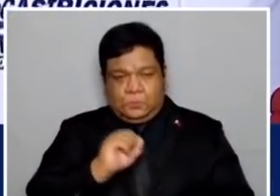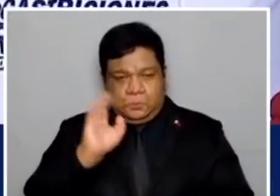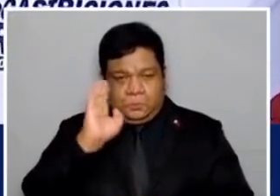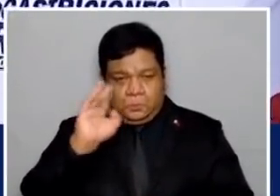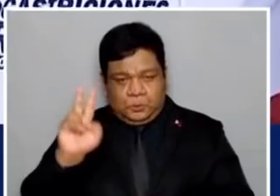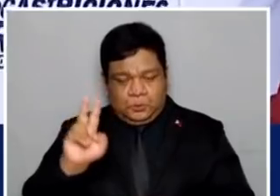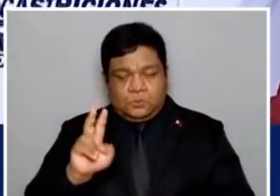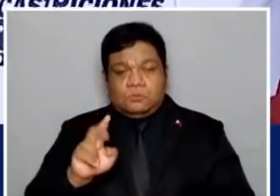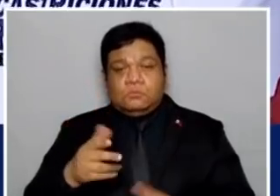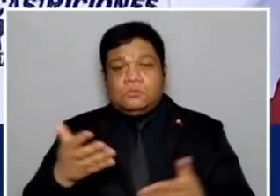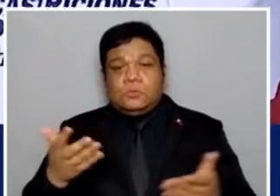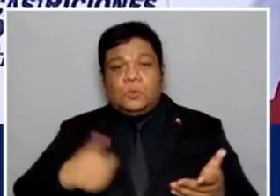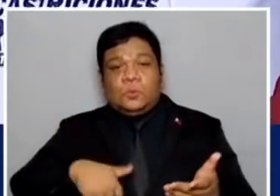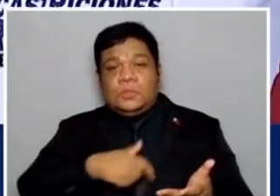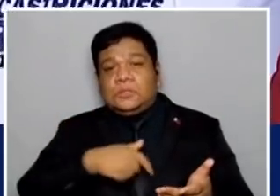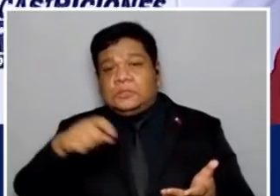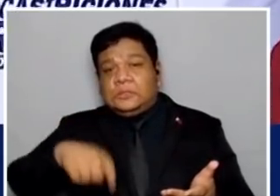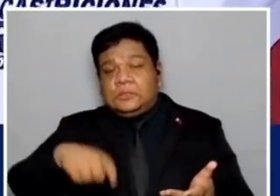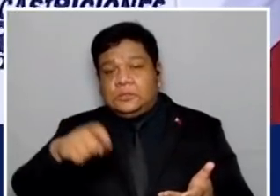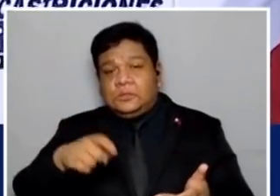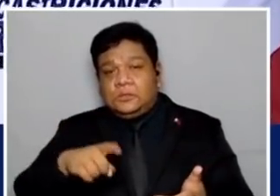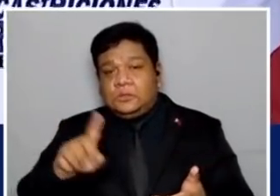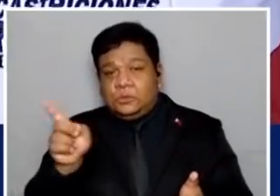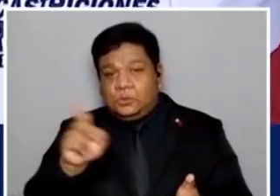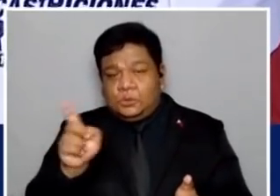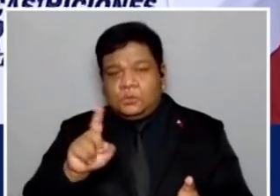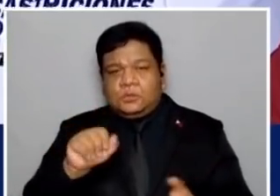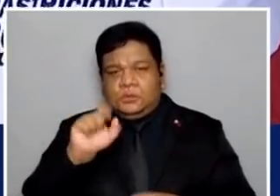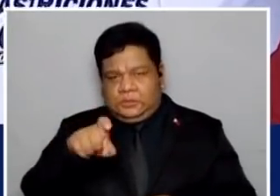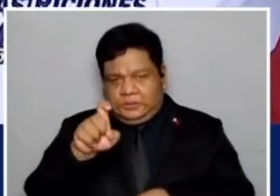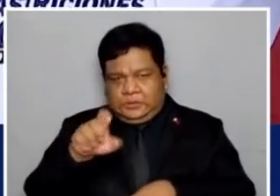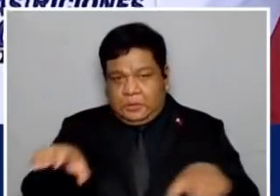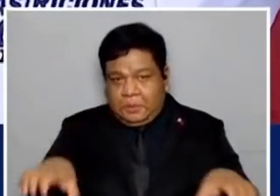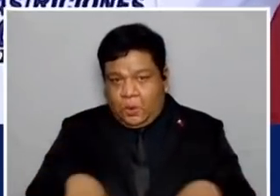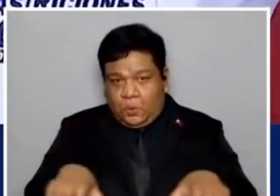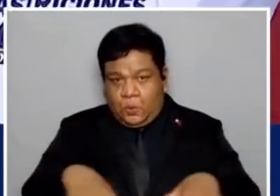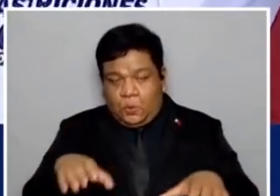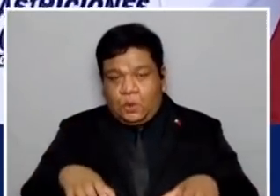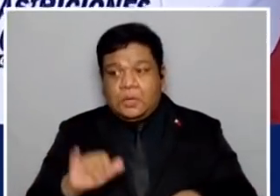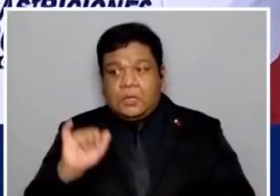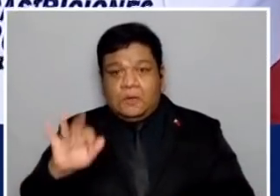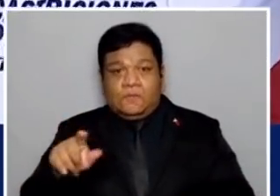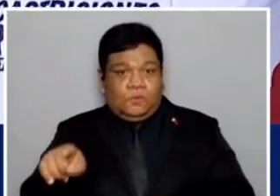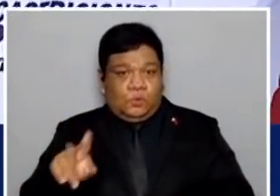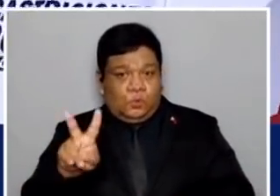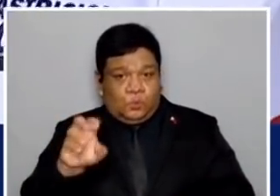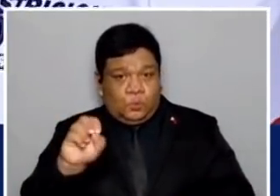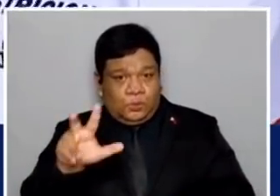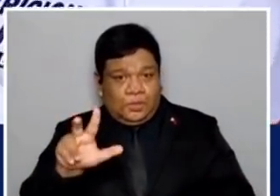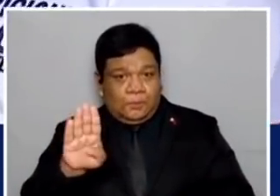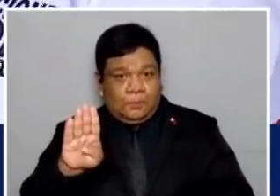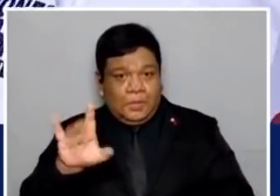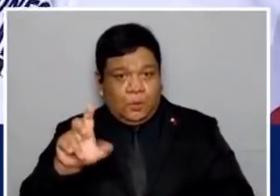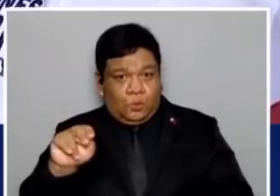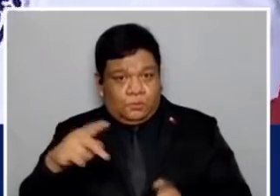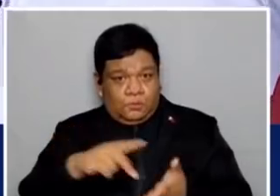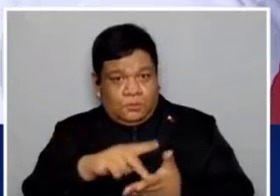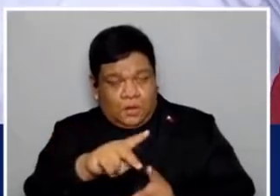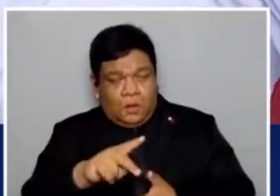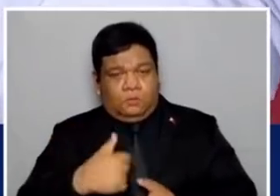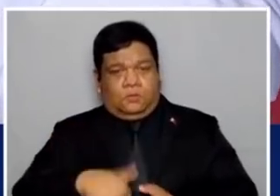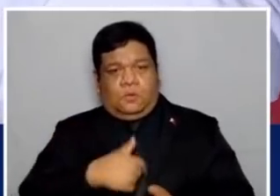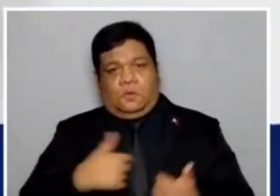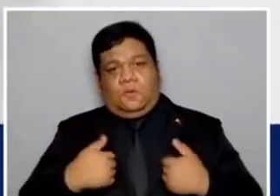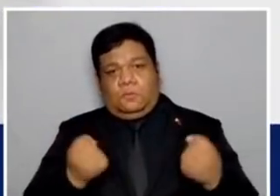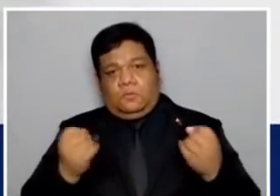kailangan natin ngayon ng tao daw ay trabaho. E kung ibabayad niya yung 203 billion, marami tayong trabahong